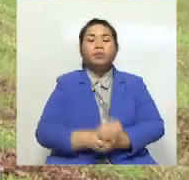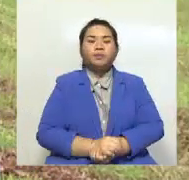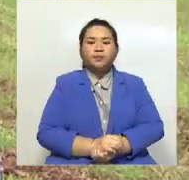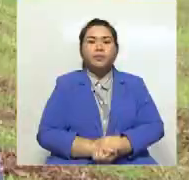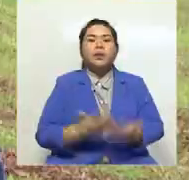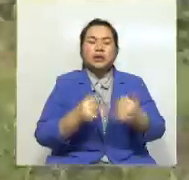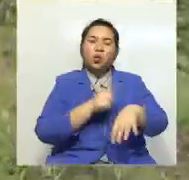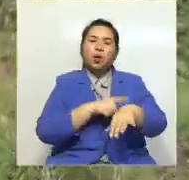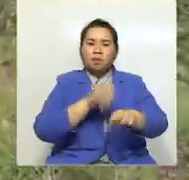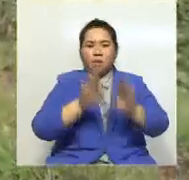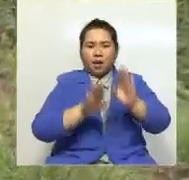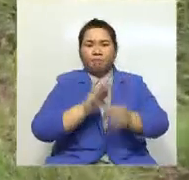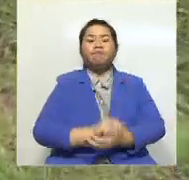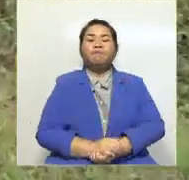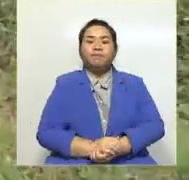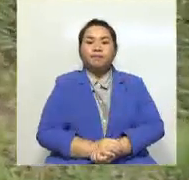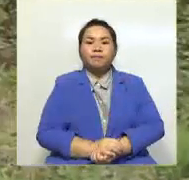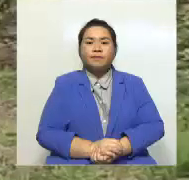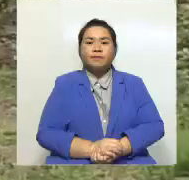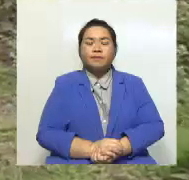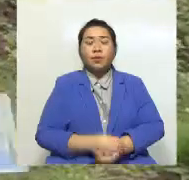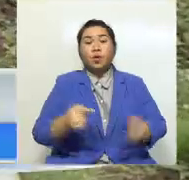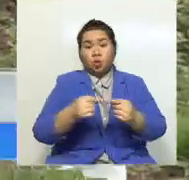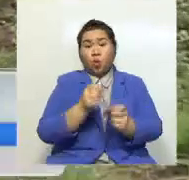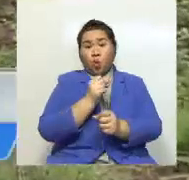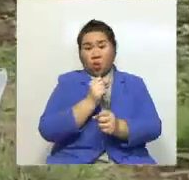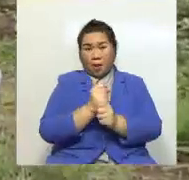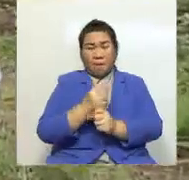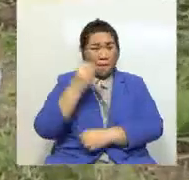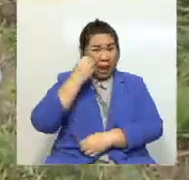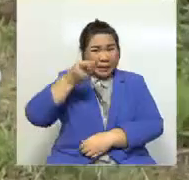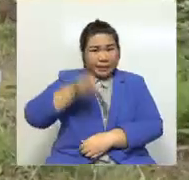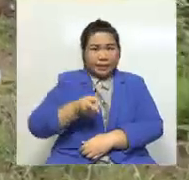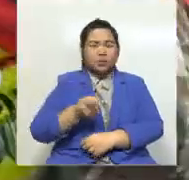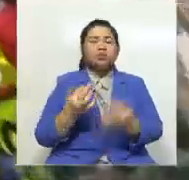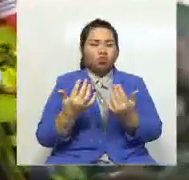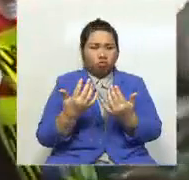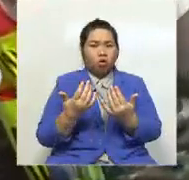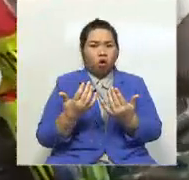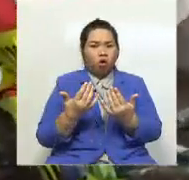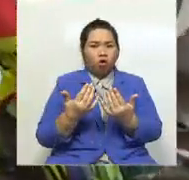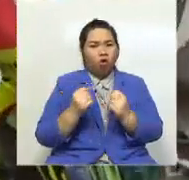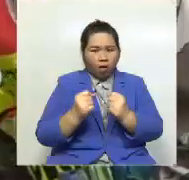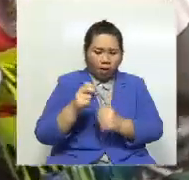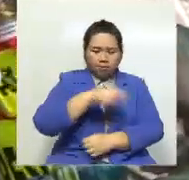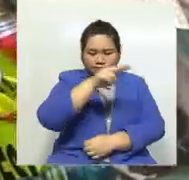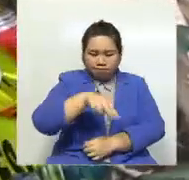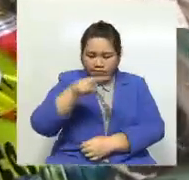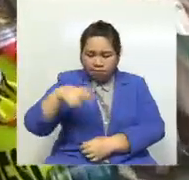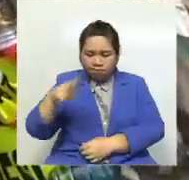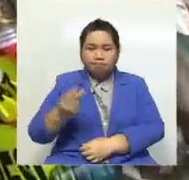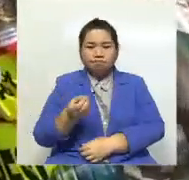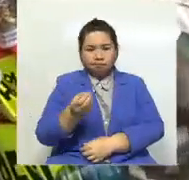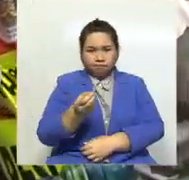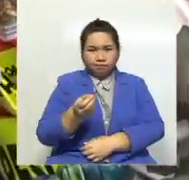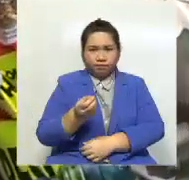นี้คือประมาณการของเรา ส่วนสำหรับการสร้างที่พักแบบถาวรนะคะตอนนี้ยังอยู่ในขั้นตอนของการสำรวจพื้นที่ค่ะ